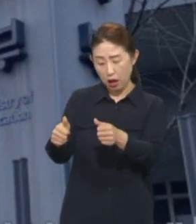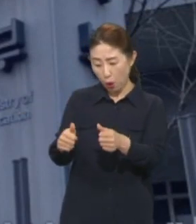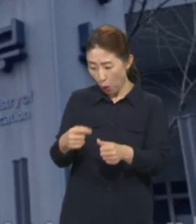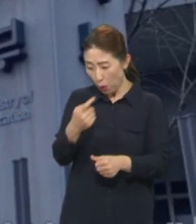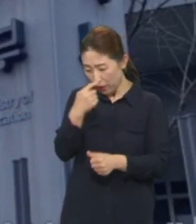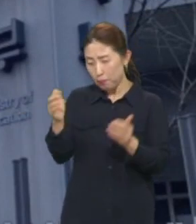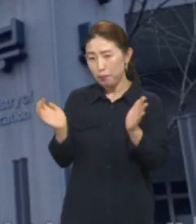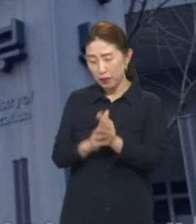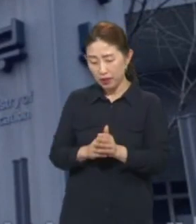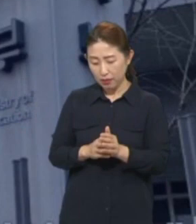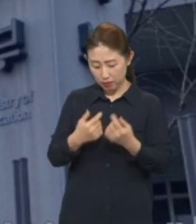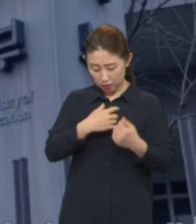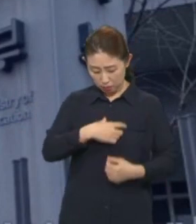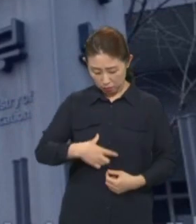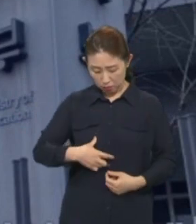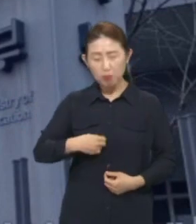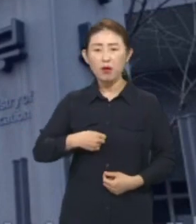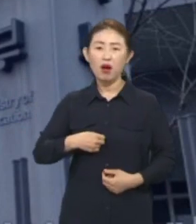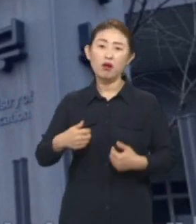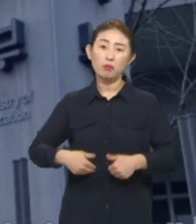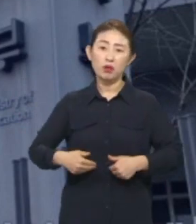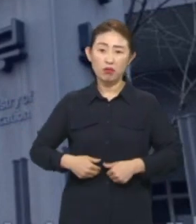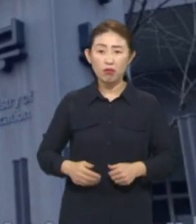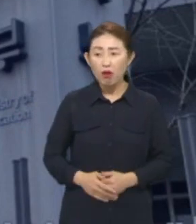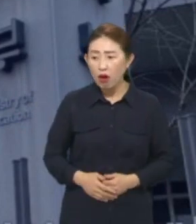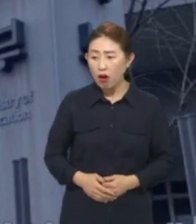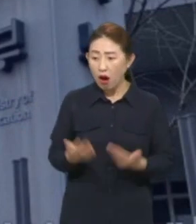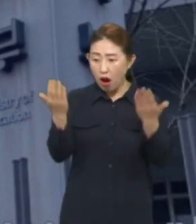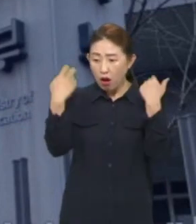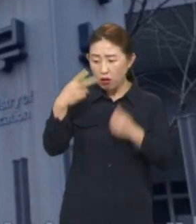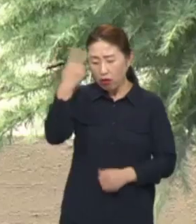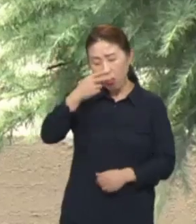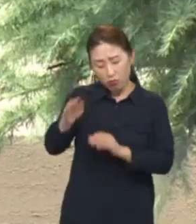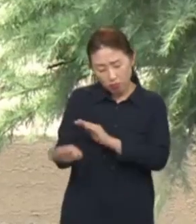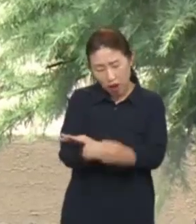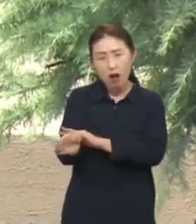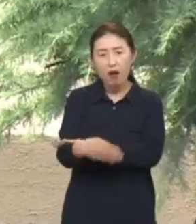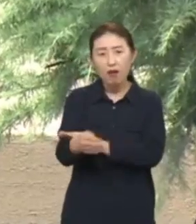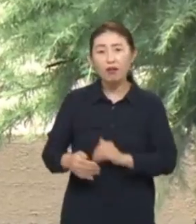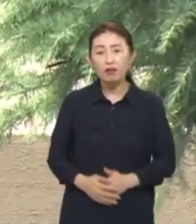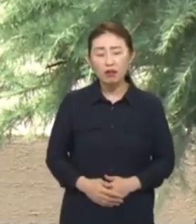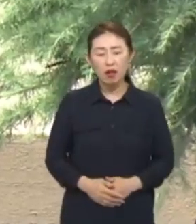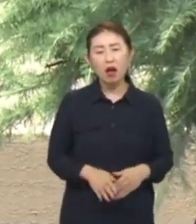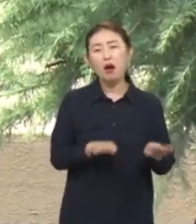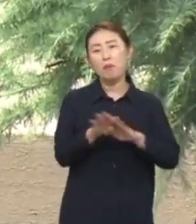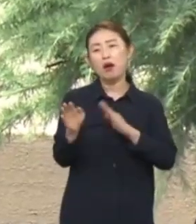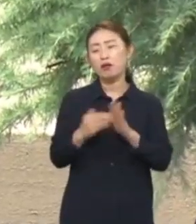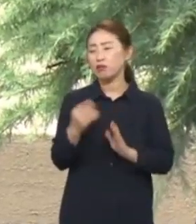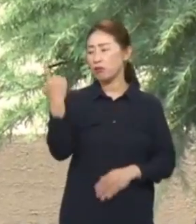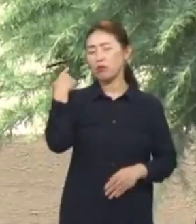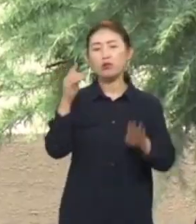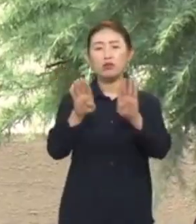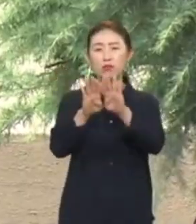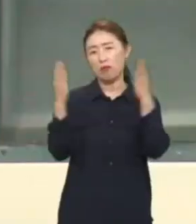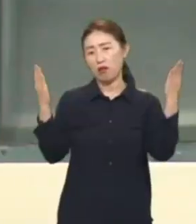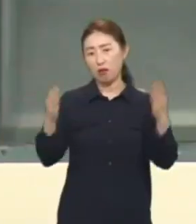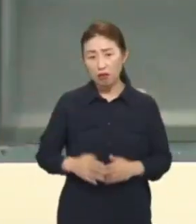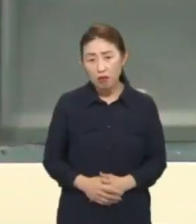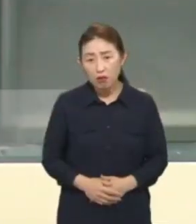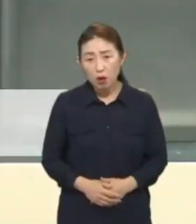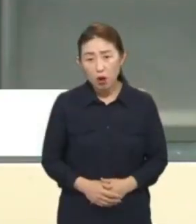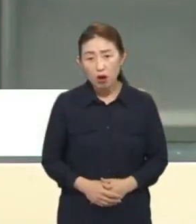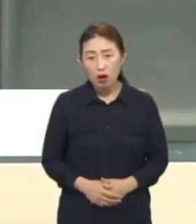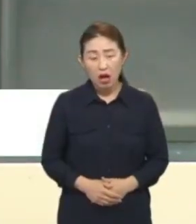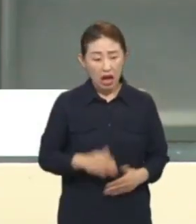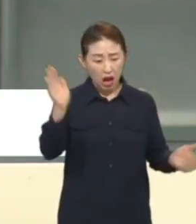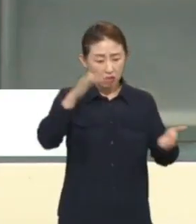방문증을 지니고 다녀야 하는데 학교 보안에 허점이 생긴 겁니다. 방학이 끝나 어제 개학한 이 학교에는 당시